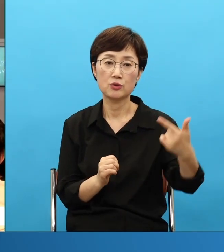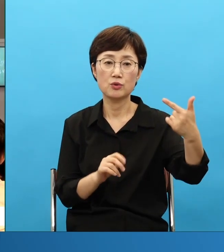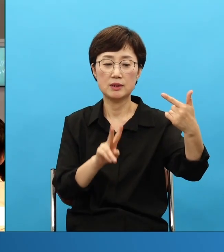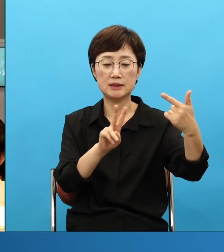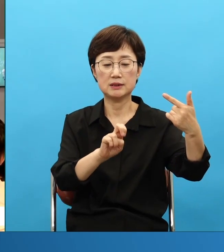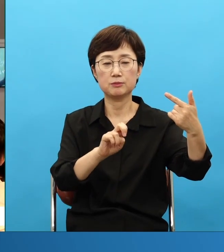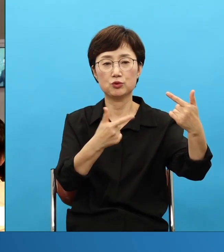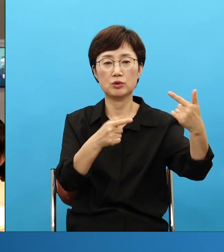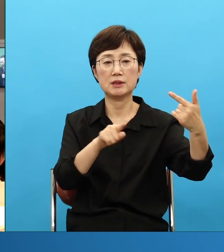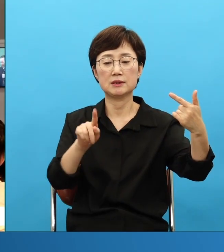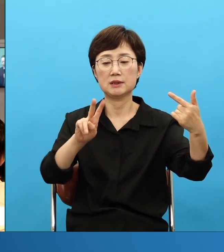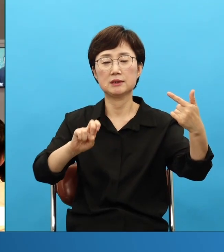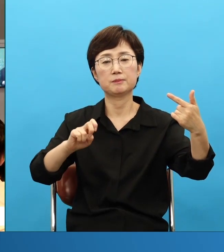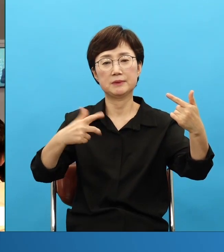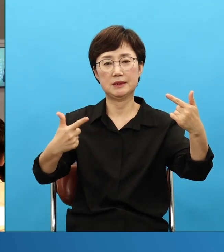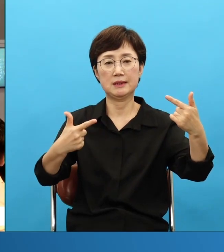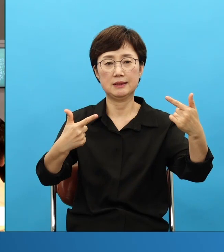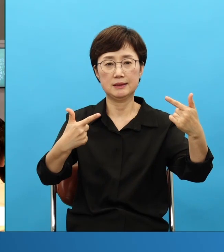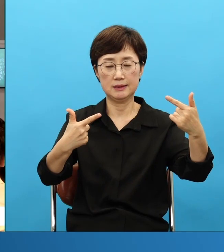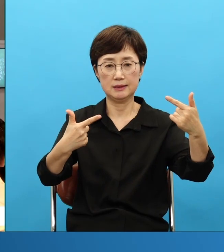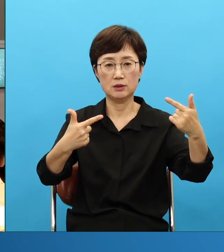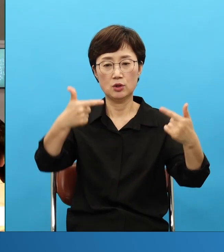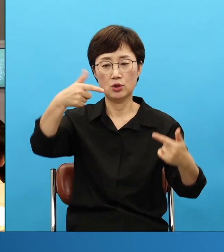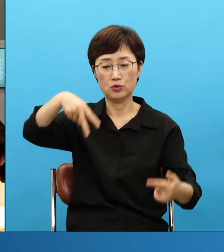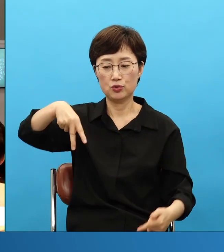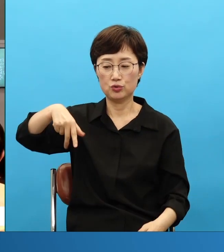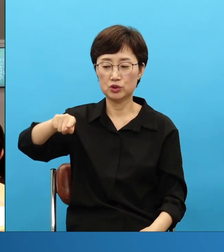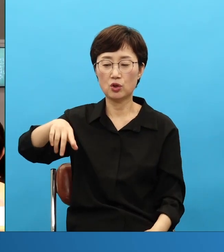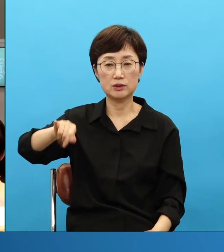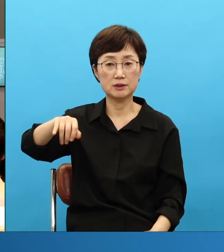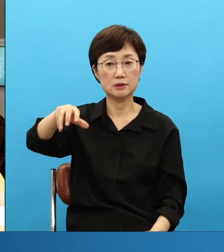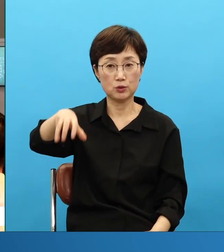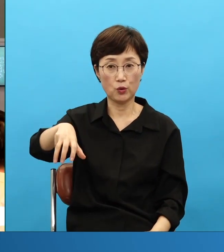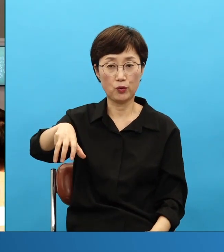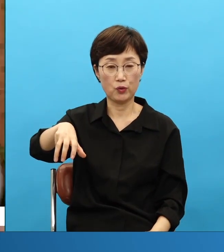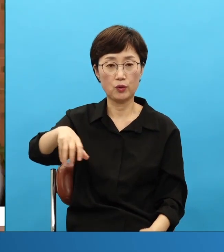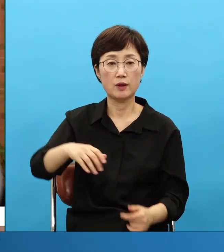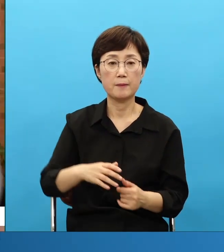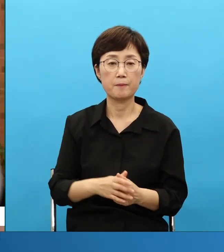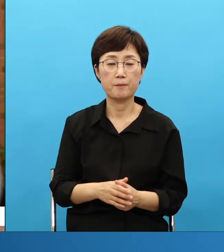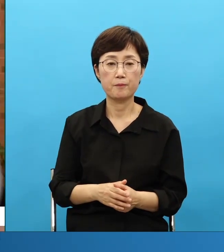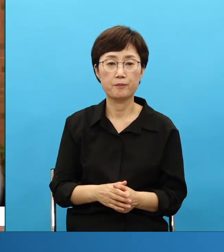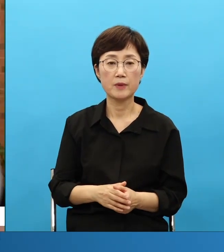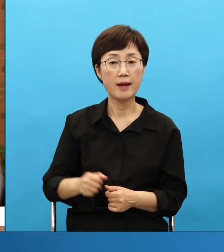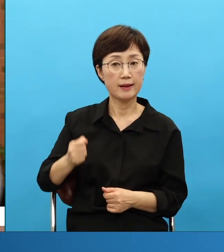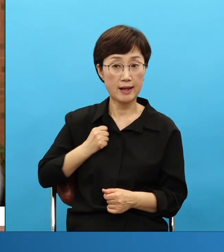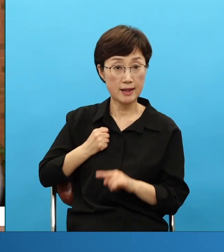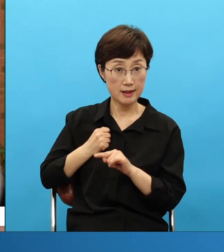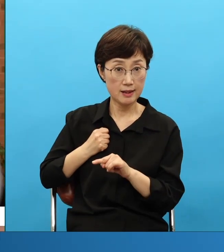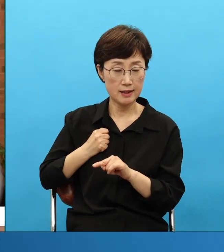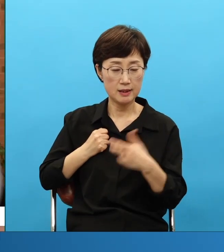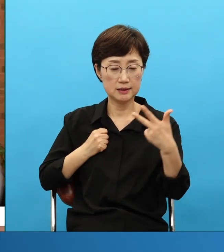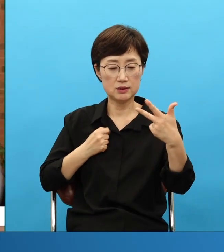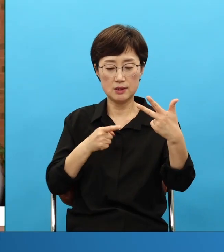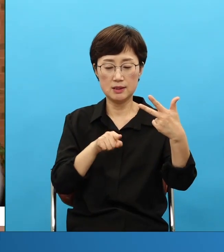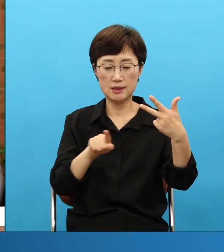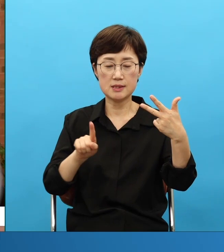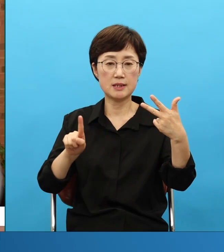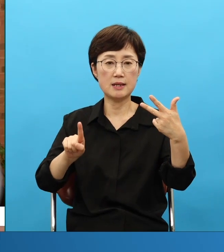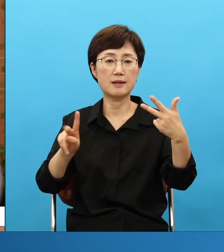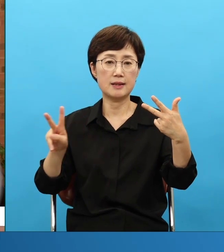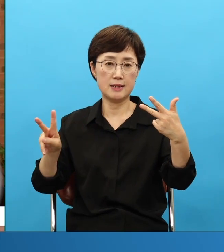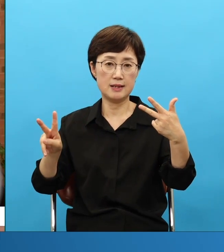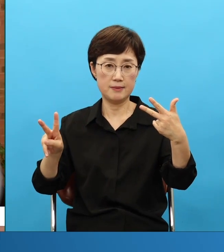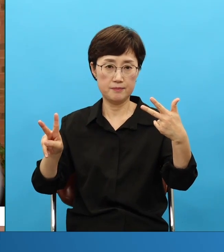집회는 오는 6월 26일부터 이틀간 뉴저지 서밋 장로교회에서, 캐나다 랩넌트 대회는 오는 7월